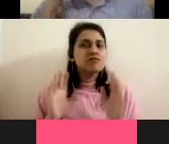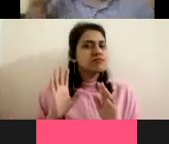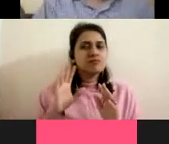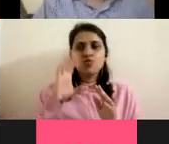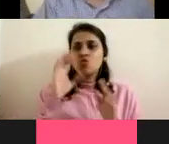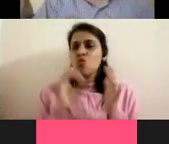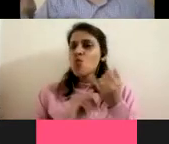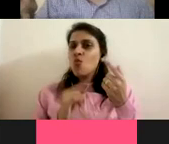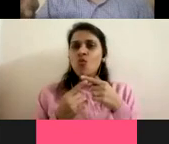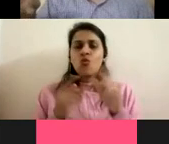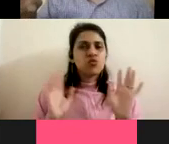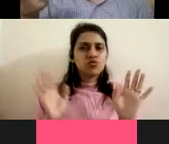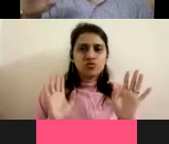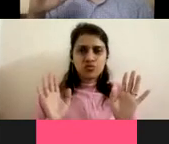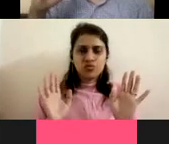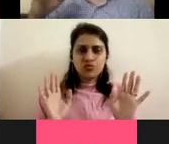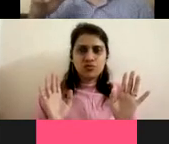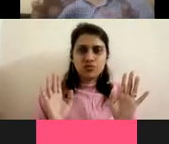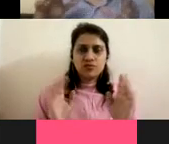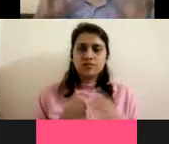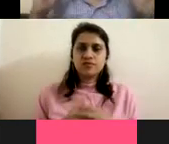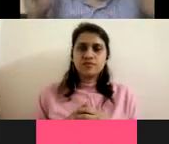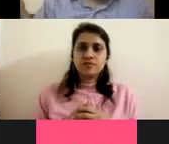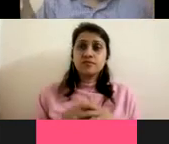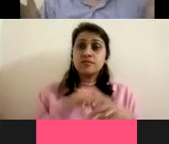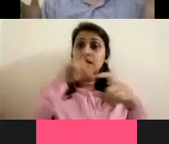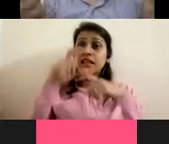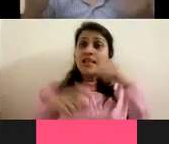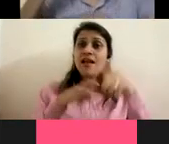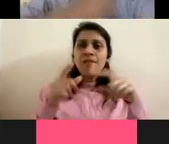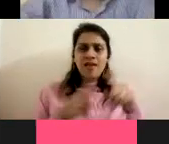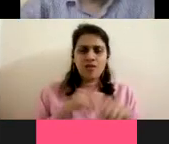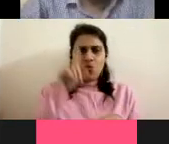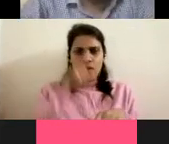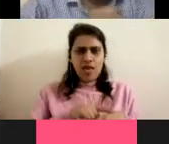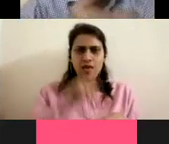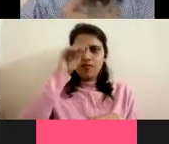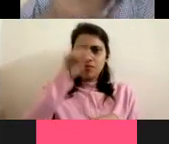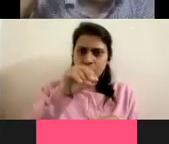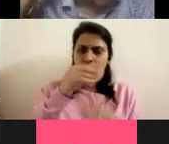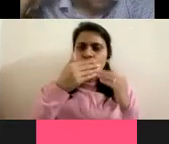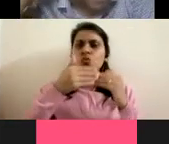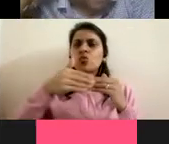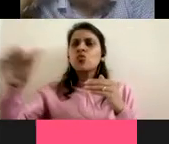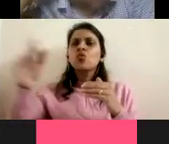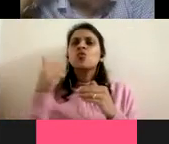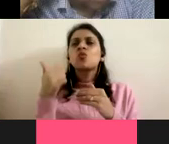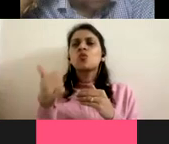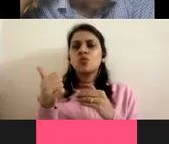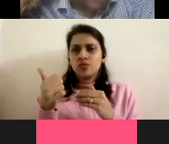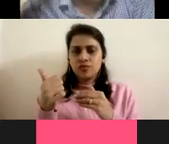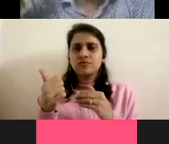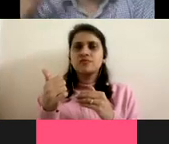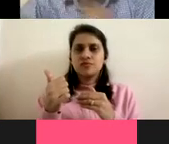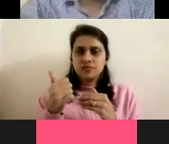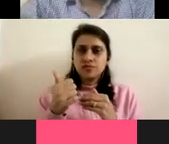उसको सेंट्रलाइज बजट जब करते हैं तो ये कंपनी उसको इन्वेस्टमेंट की तरह से देखती है और जिससे कि रिटर्न और ये टैलेंट पूल